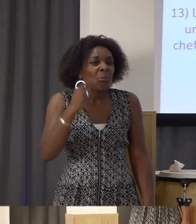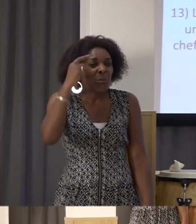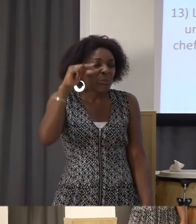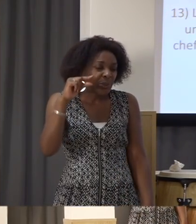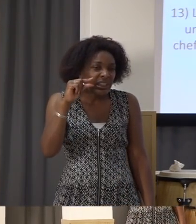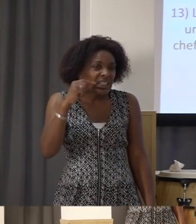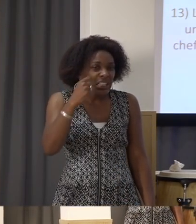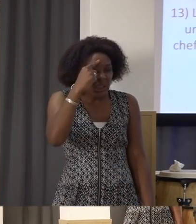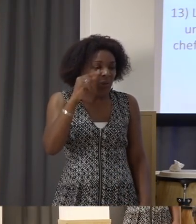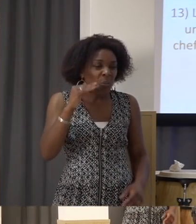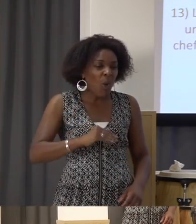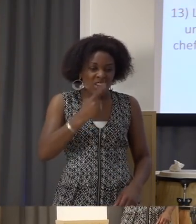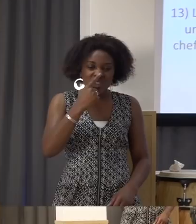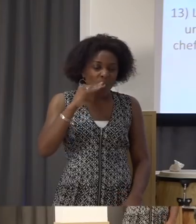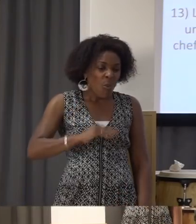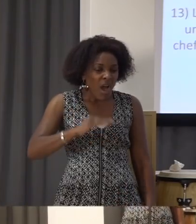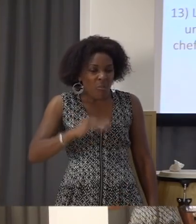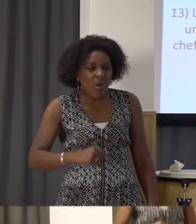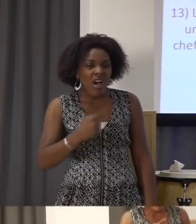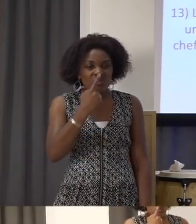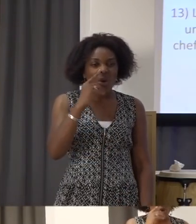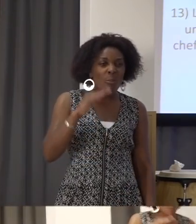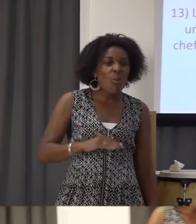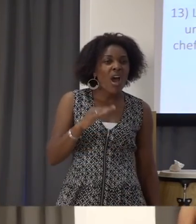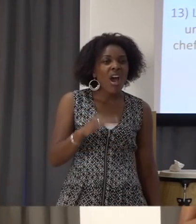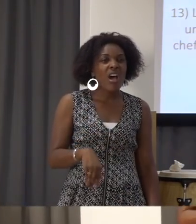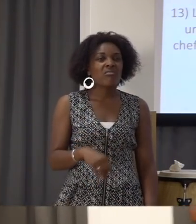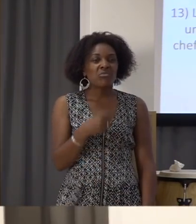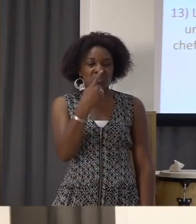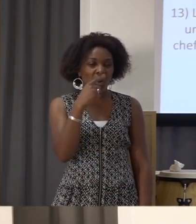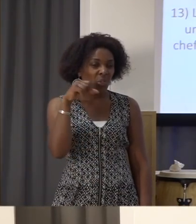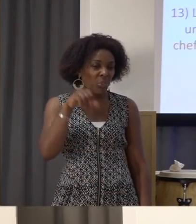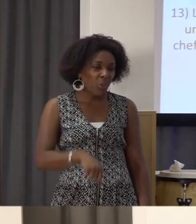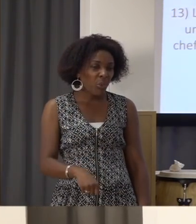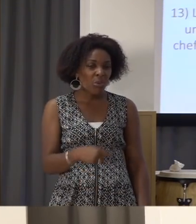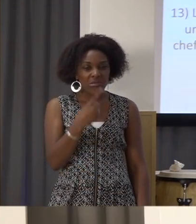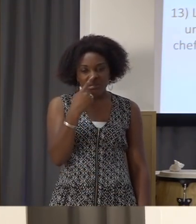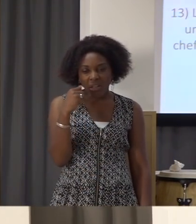esprit d'infériorité et d'infirmité.